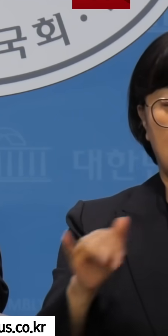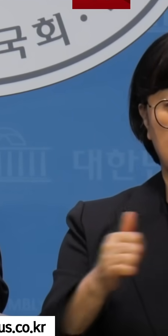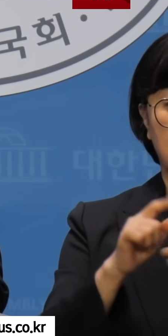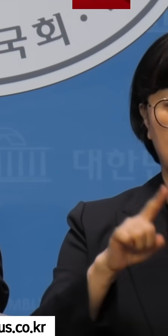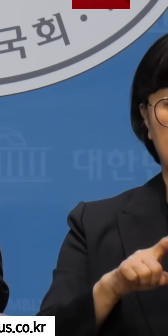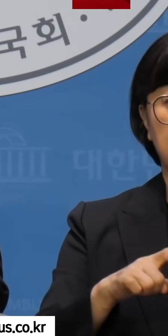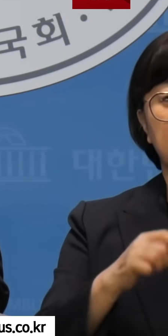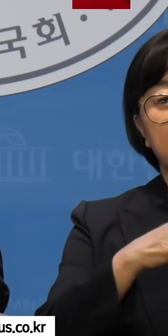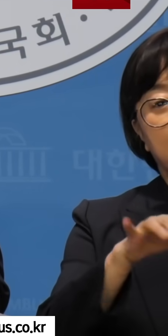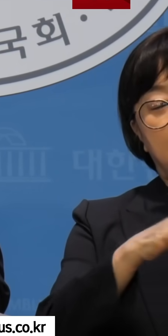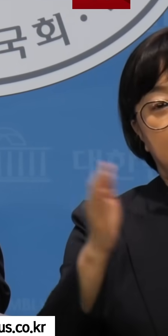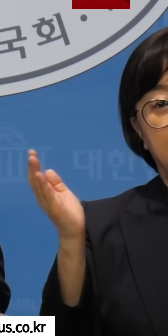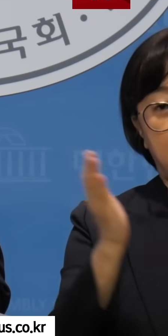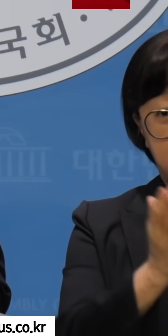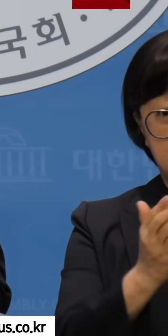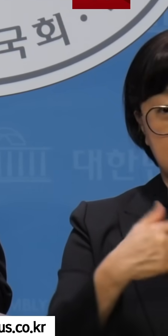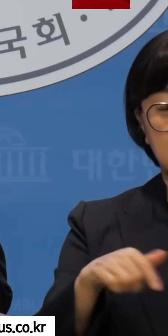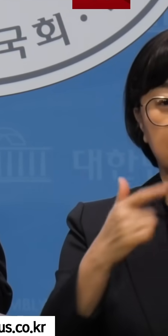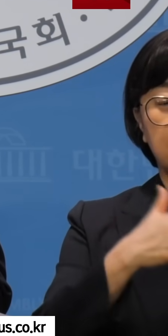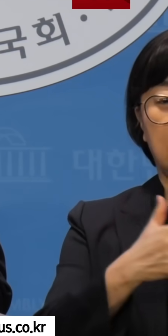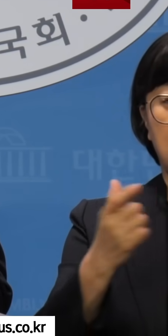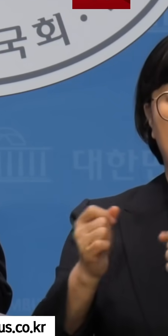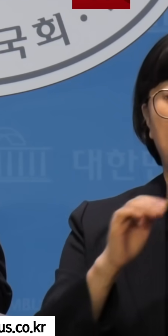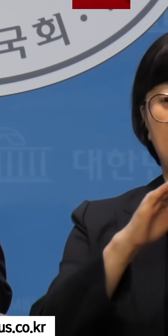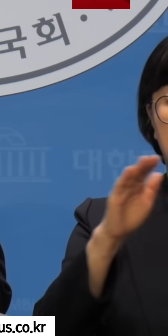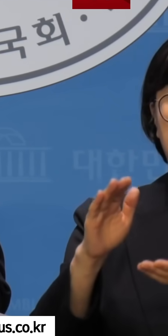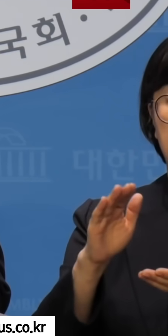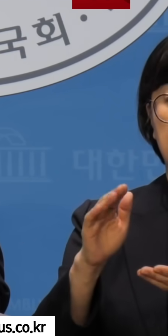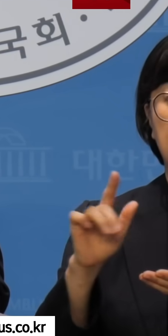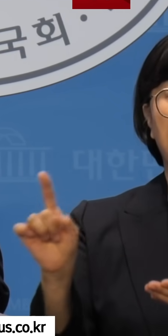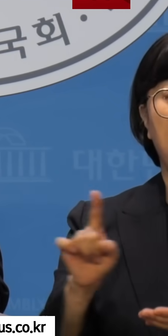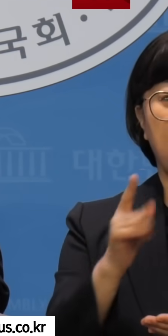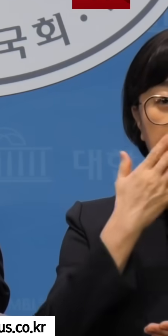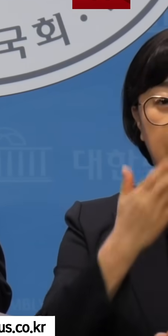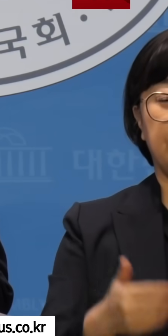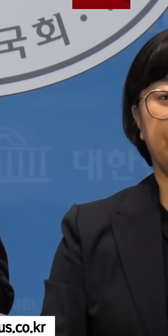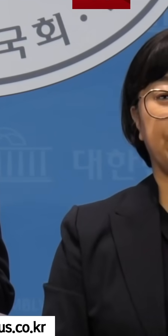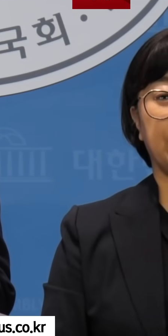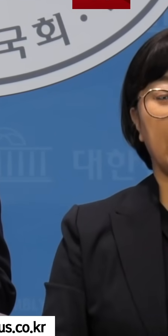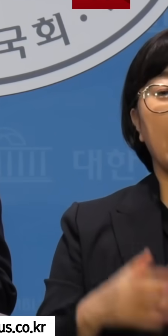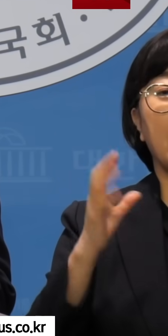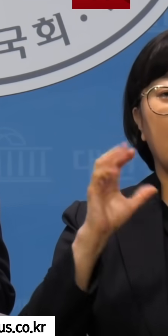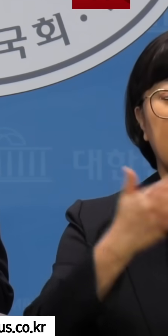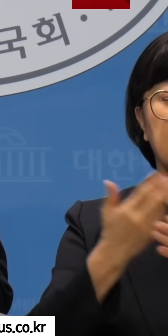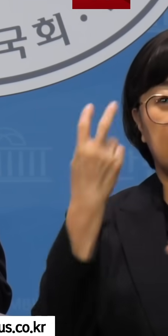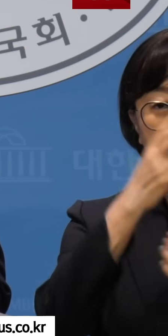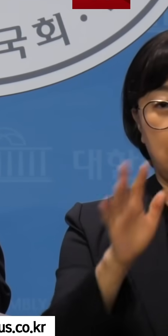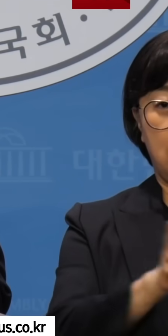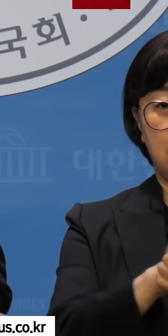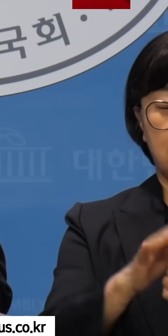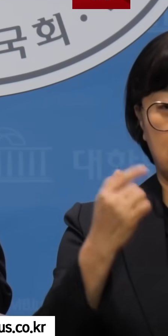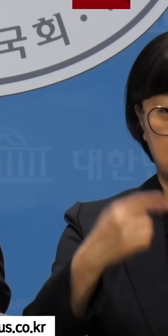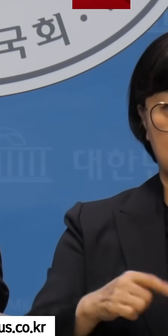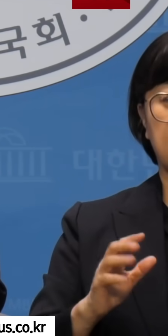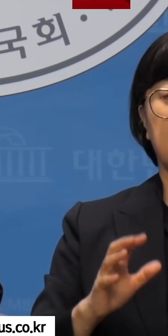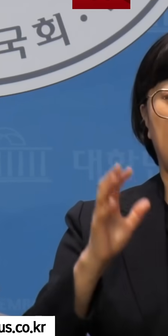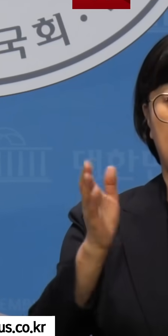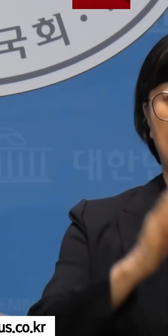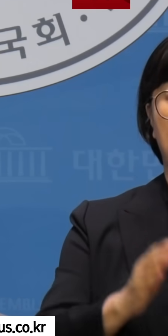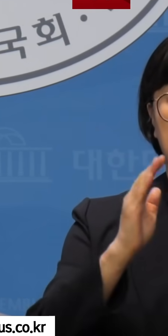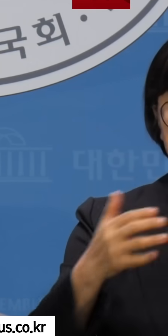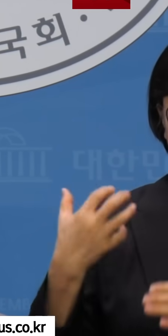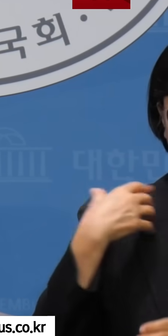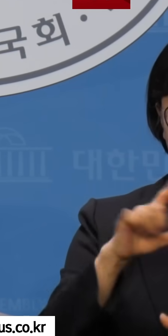맞는 적정주택을 적정가격으로 누구에게나 공급하는 방안은 무엇인가? 아이들 돌봄과 교육을 국가와 공공이